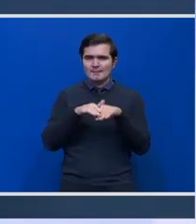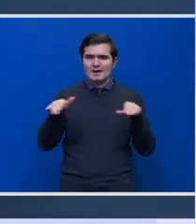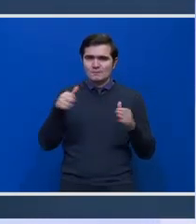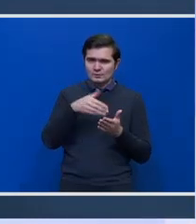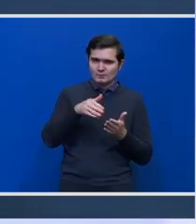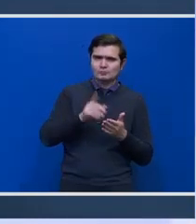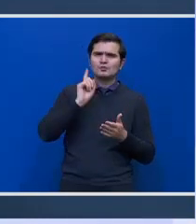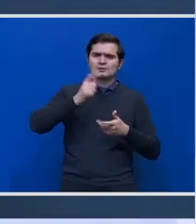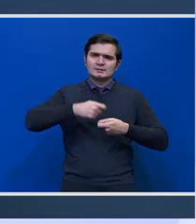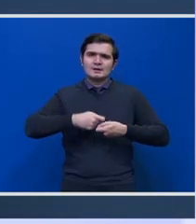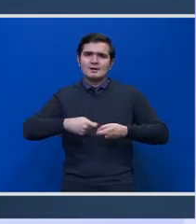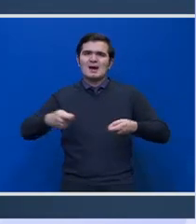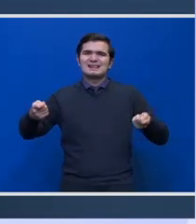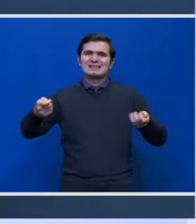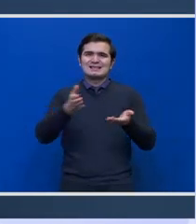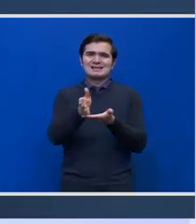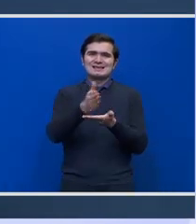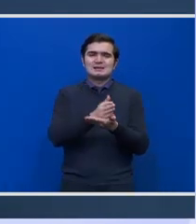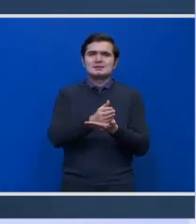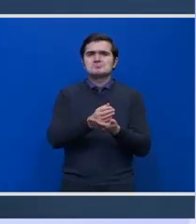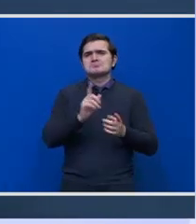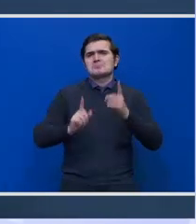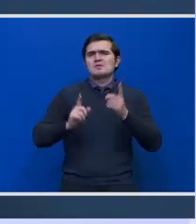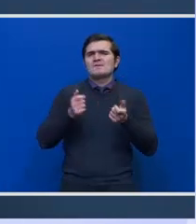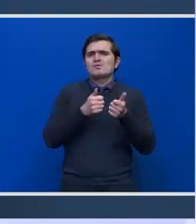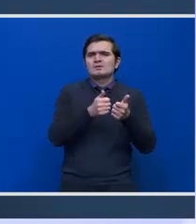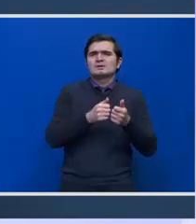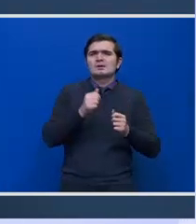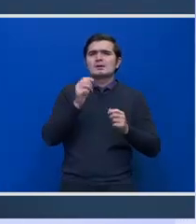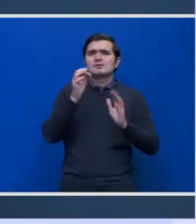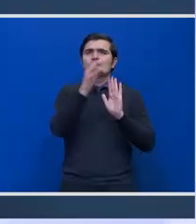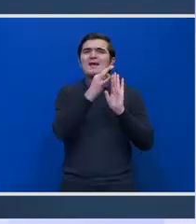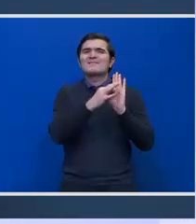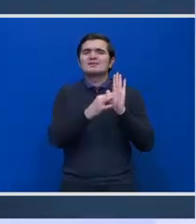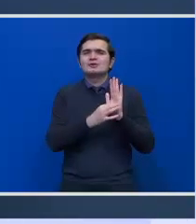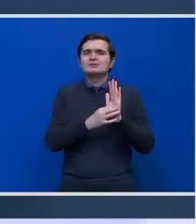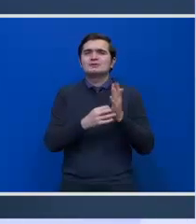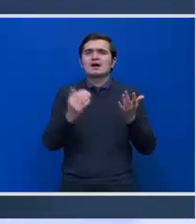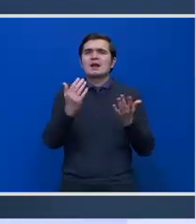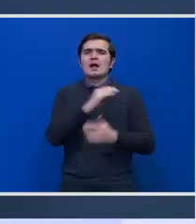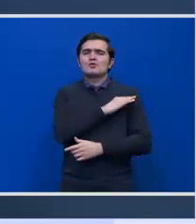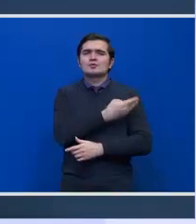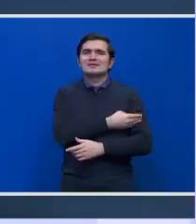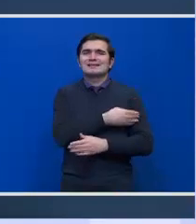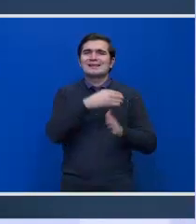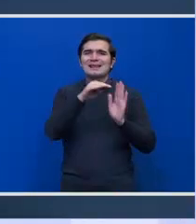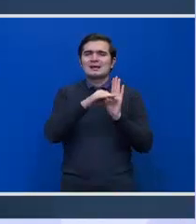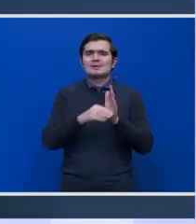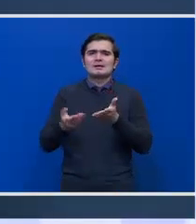se repartizau în funcție pe niște coeficienți pe care autoritatea de reglementare ni-a furnizat, în funcție de